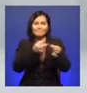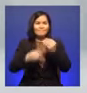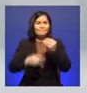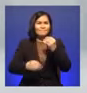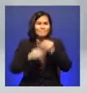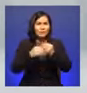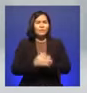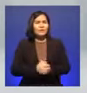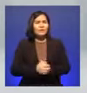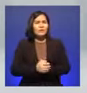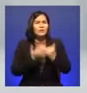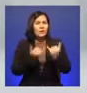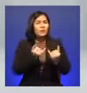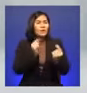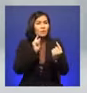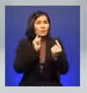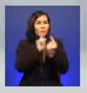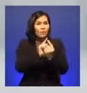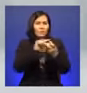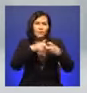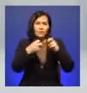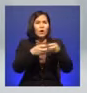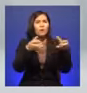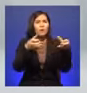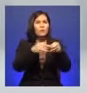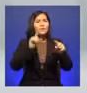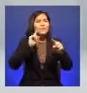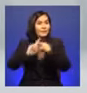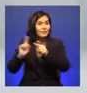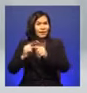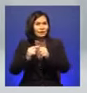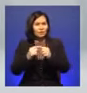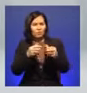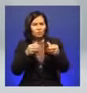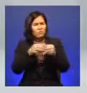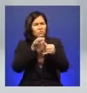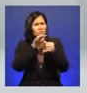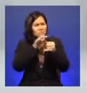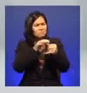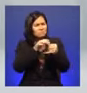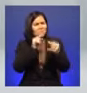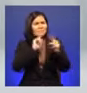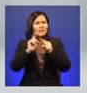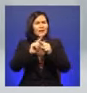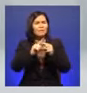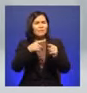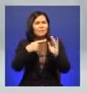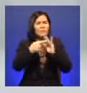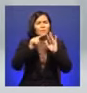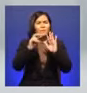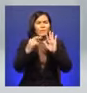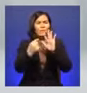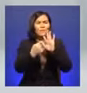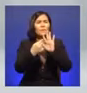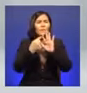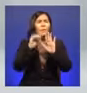ลกระทบที่เกิดขึ้นกับกลุ่มที่มีความเปราะบางหรือกลุ่มในต่างๆในภาพรวมที่อาจารย์เดชรัตน์บอกว่ามีปั